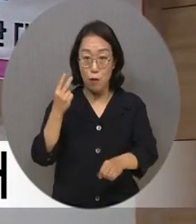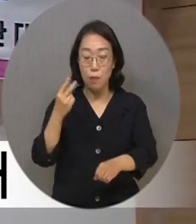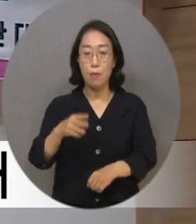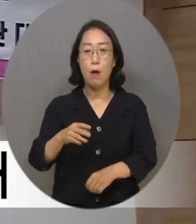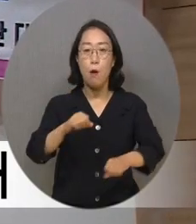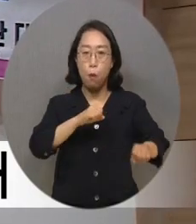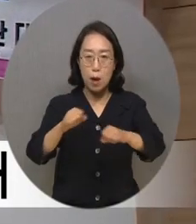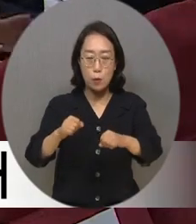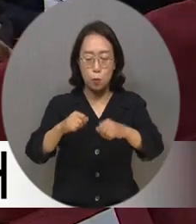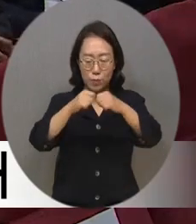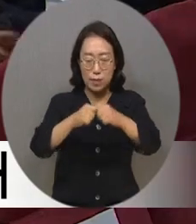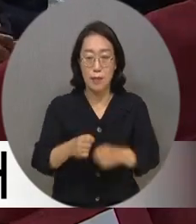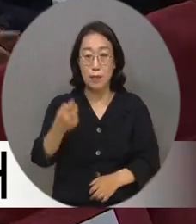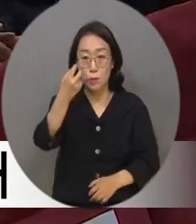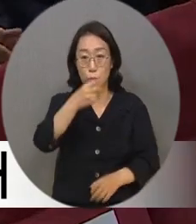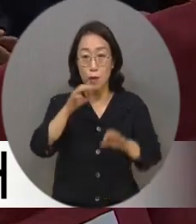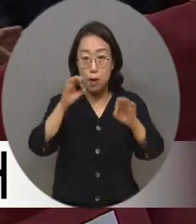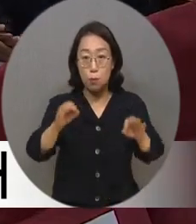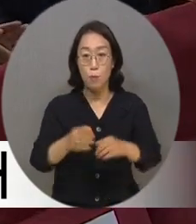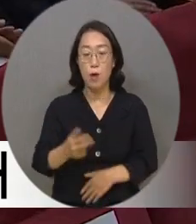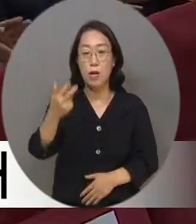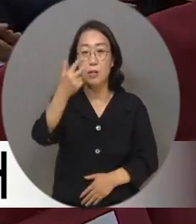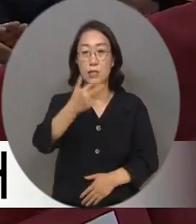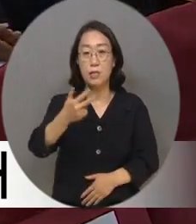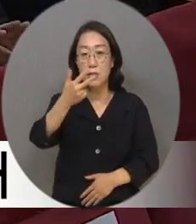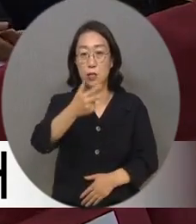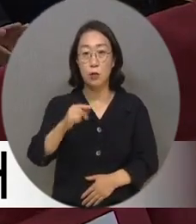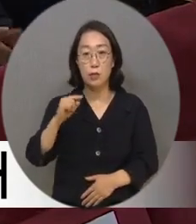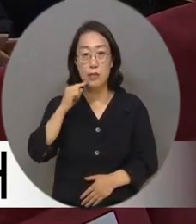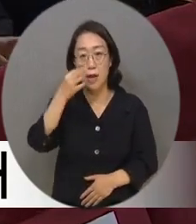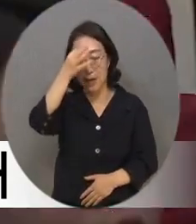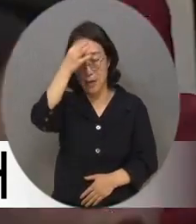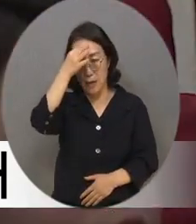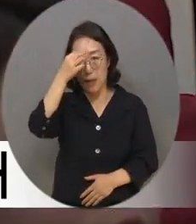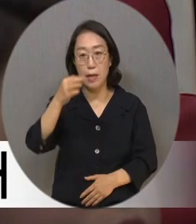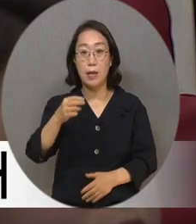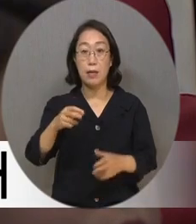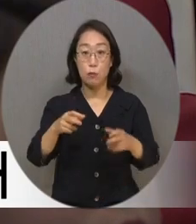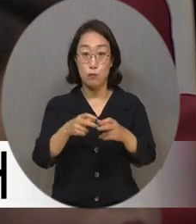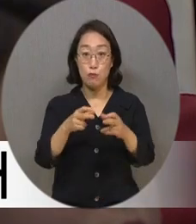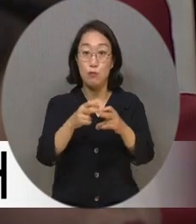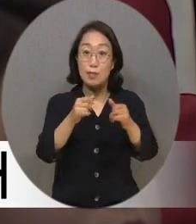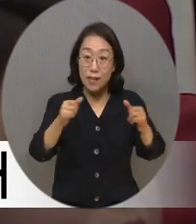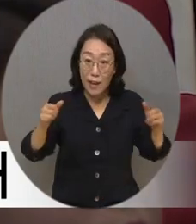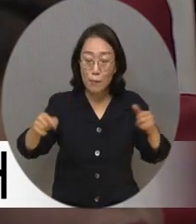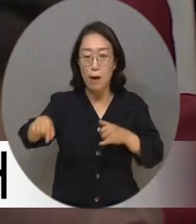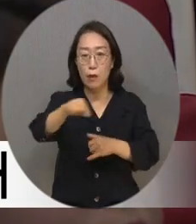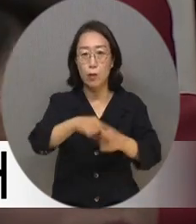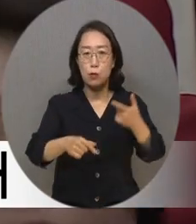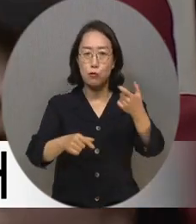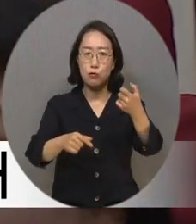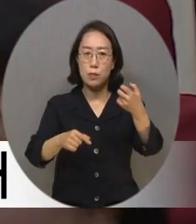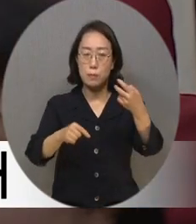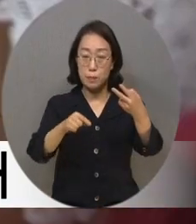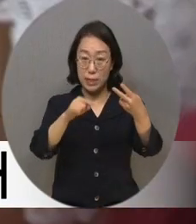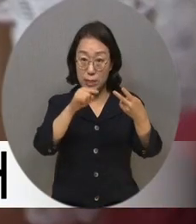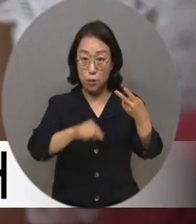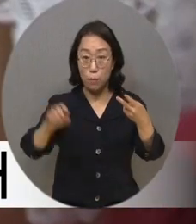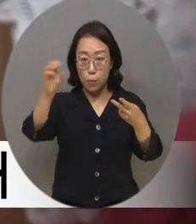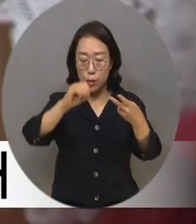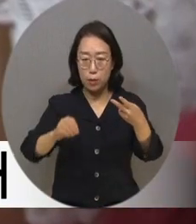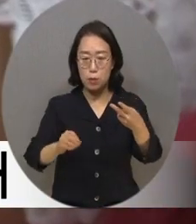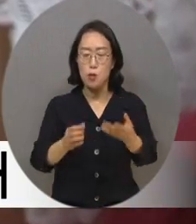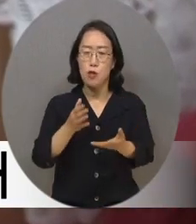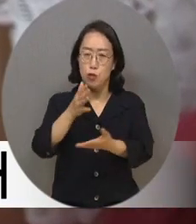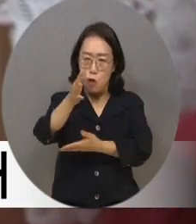문화예술활동 실태조사에 따르면 7천여 명의 장애예술인이 활동하고 있으며 이들 중 62.2%가